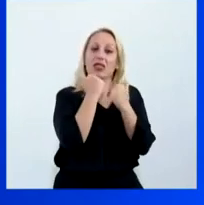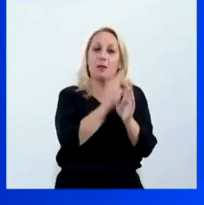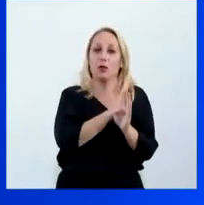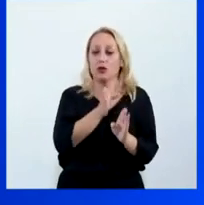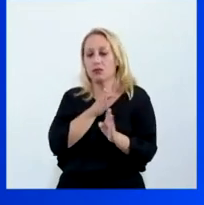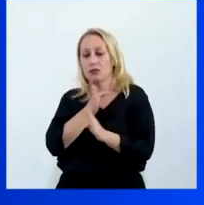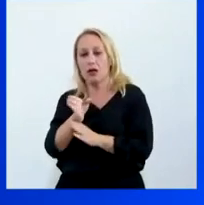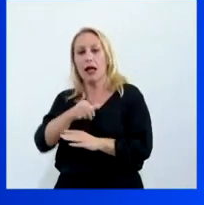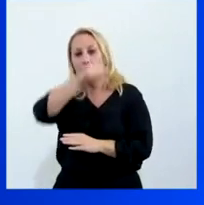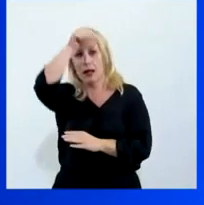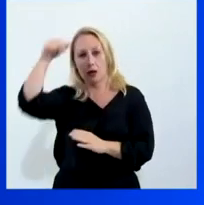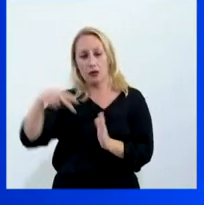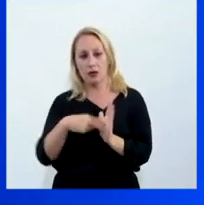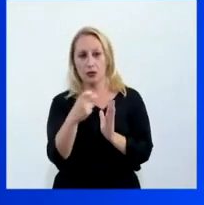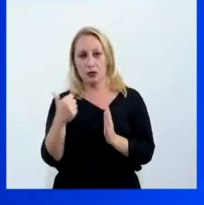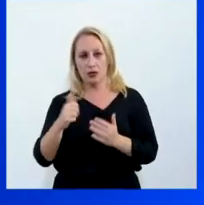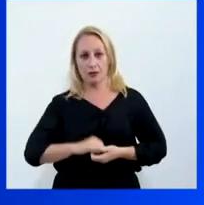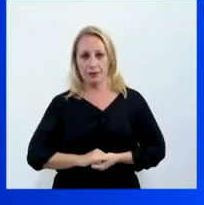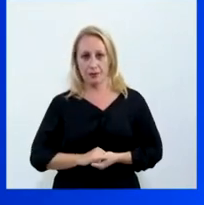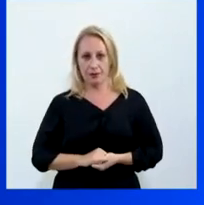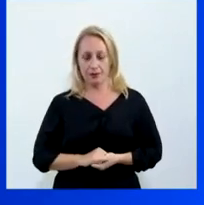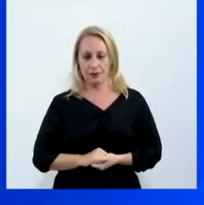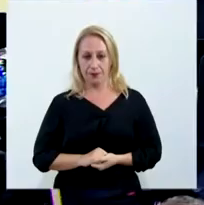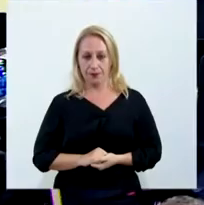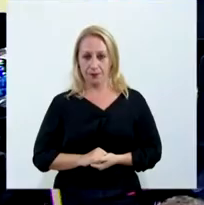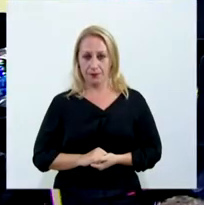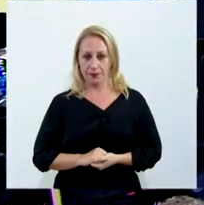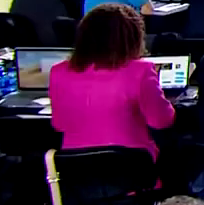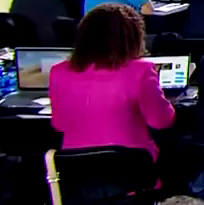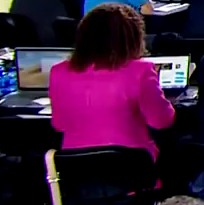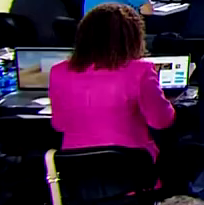το καλοκαίρι του 26.